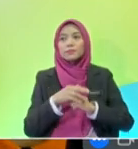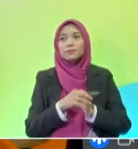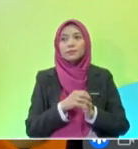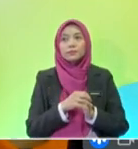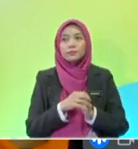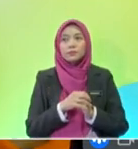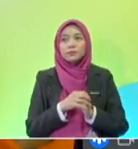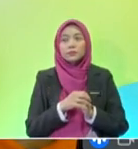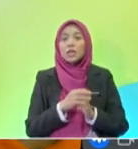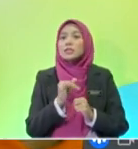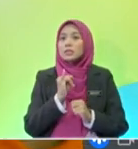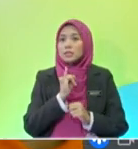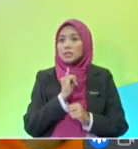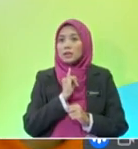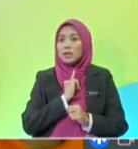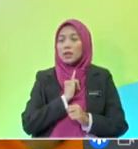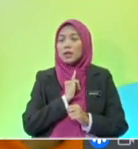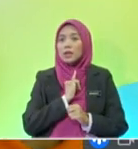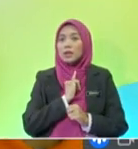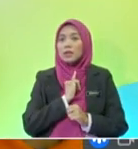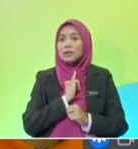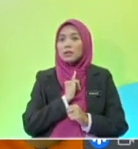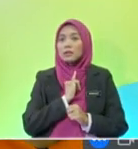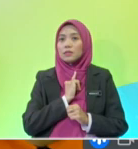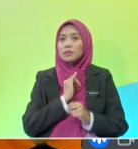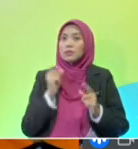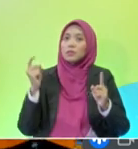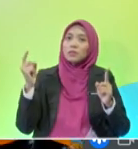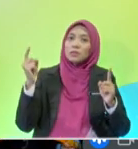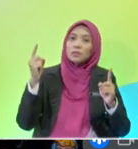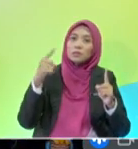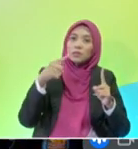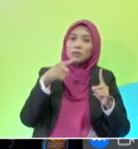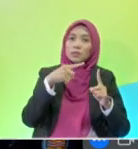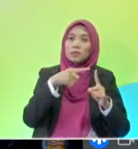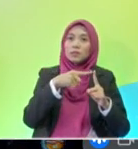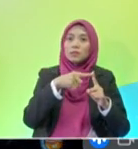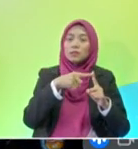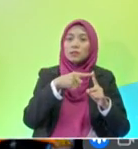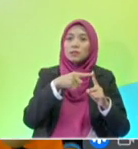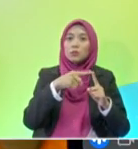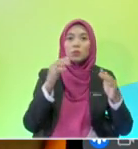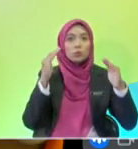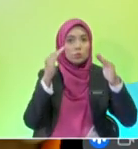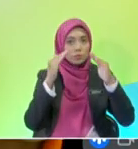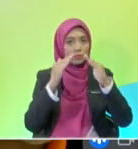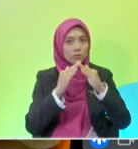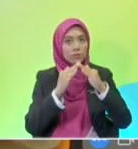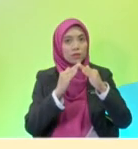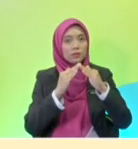saya ke rumah Datuk di kampung Oke mangsa saya ke